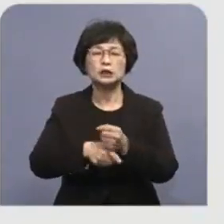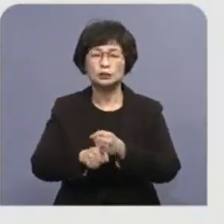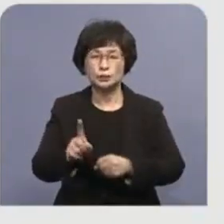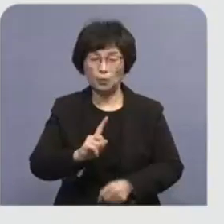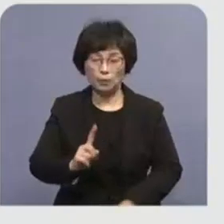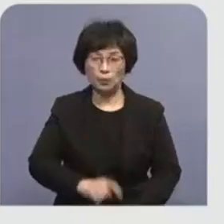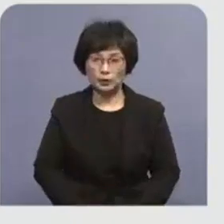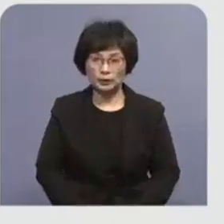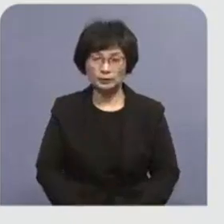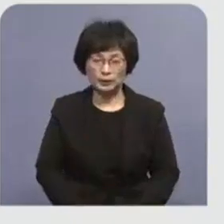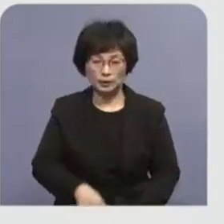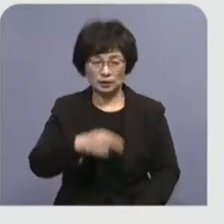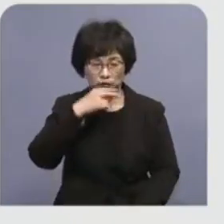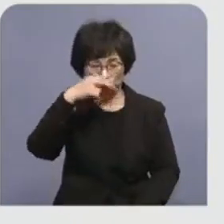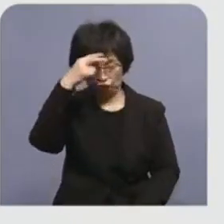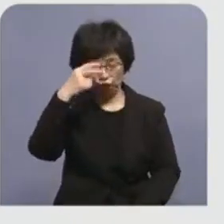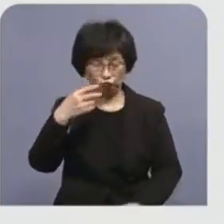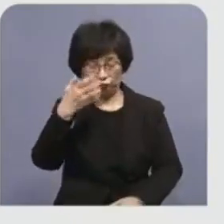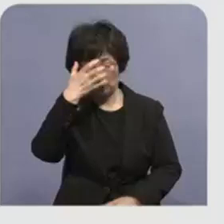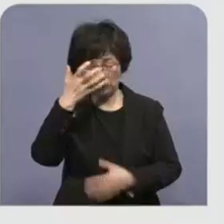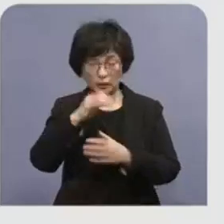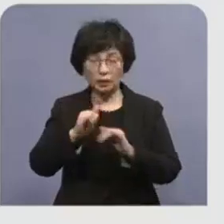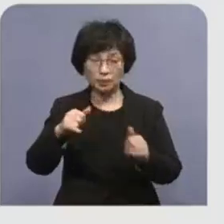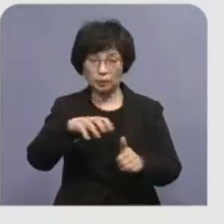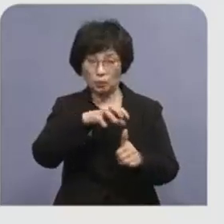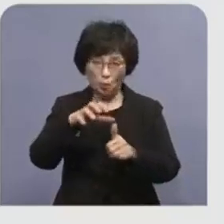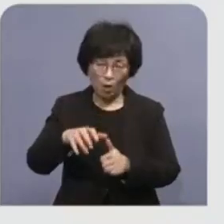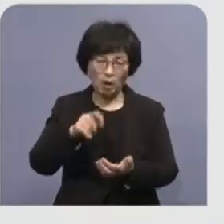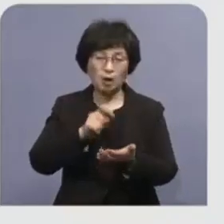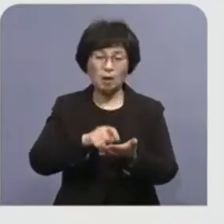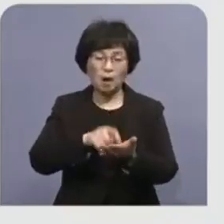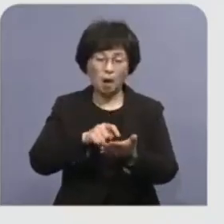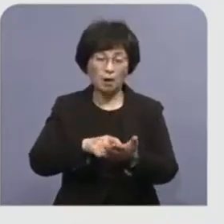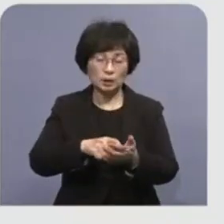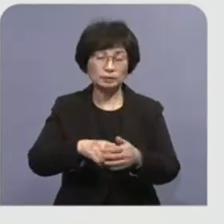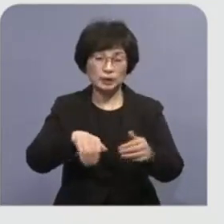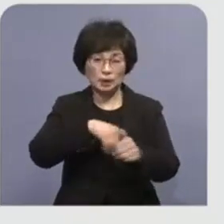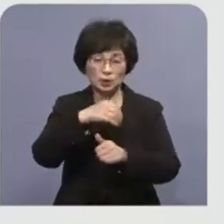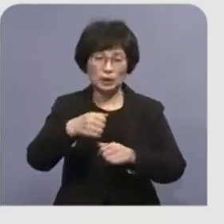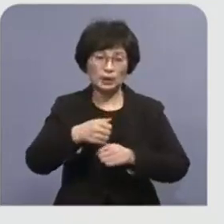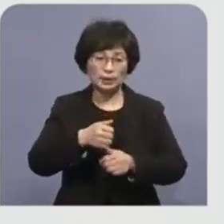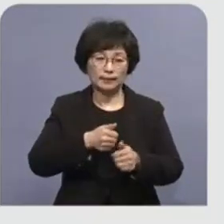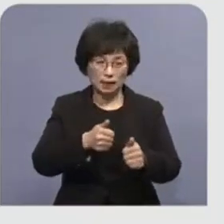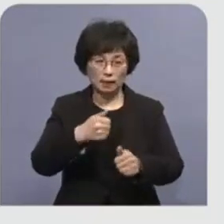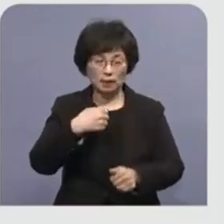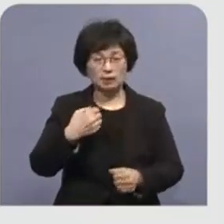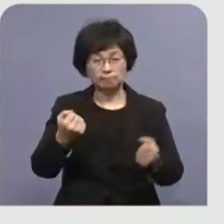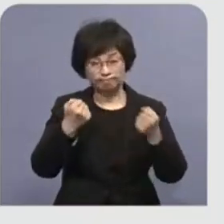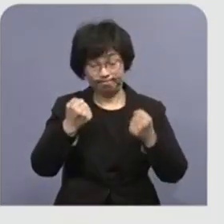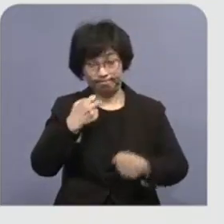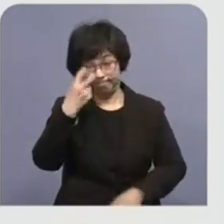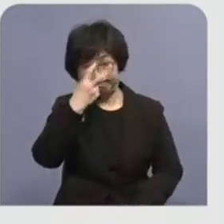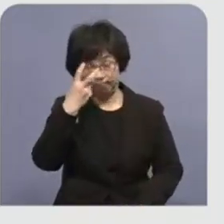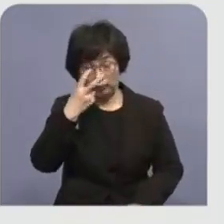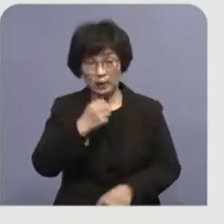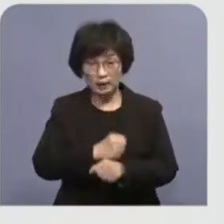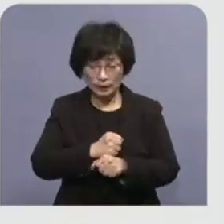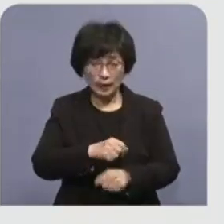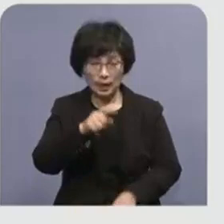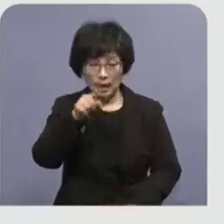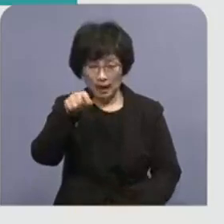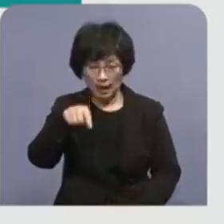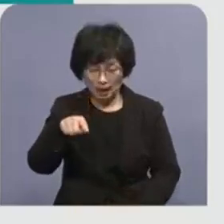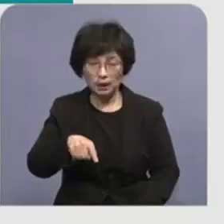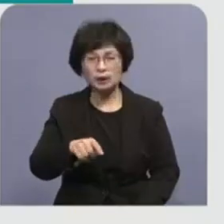현장경찰관은 주치자를 보호하면서 응급상황 점검표에 따라 건강상태를 확인하는데 여기서 하나라도